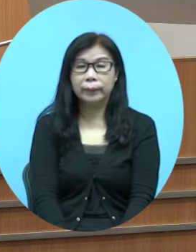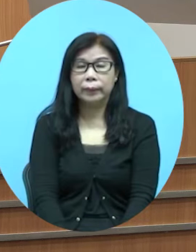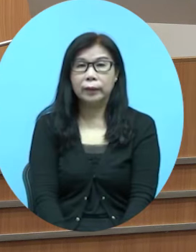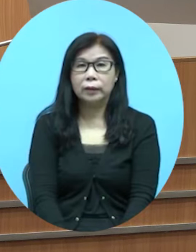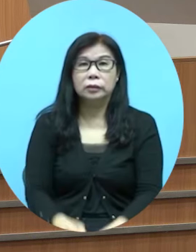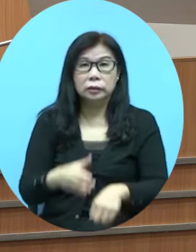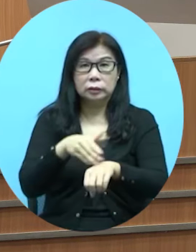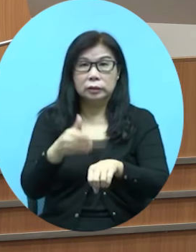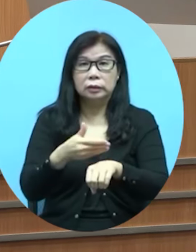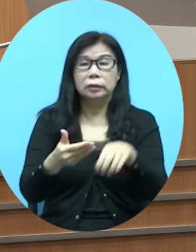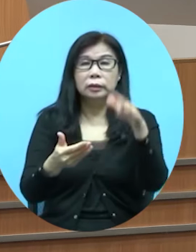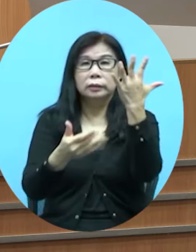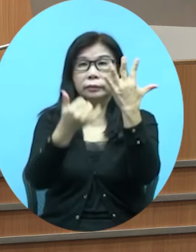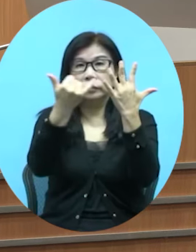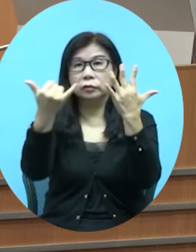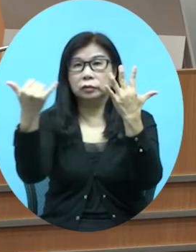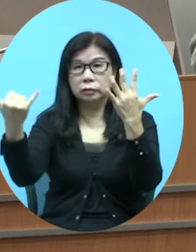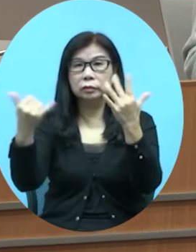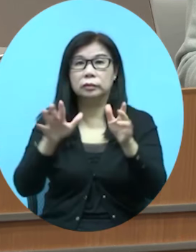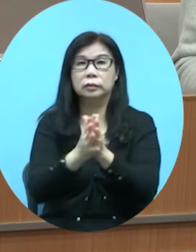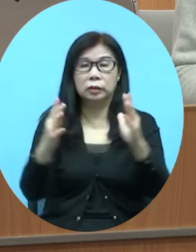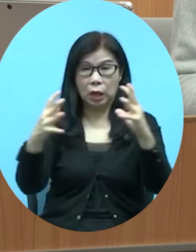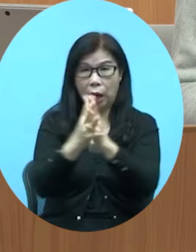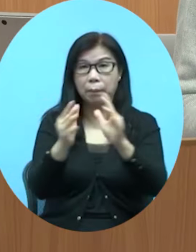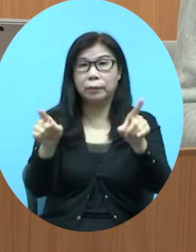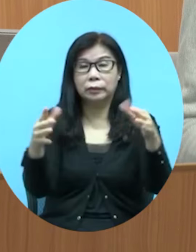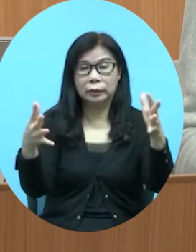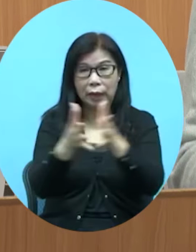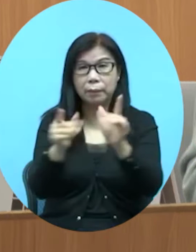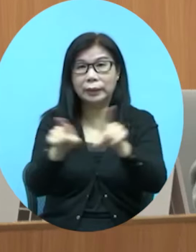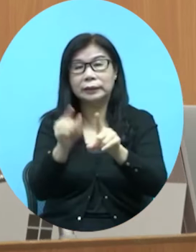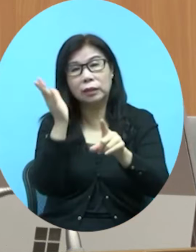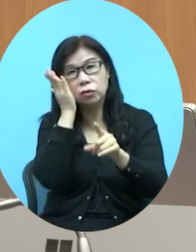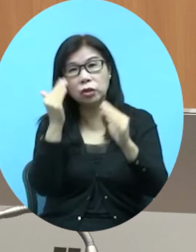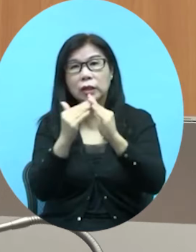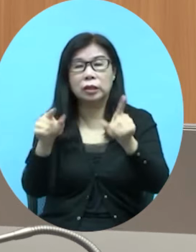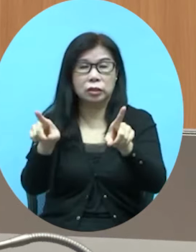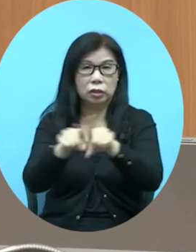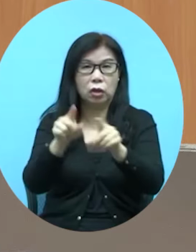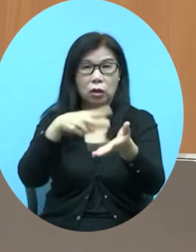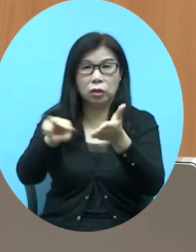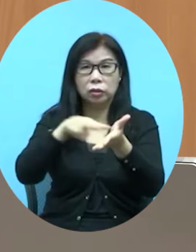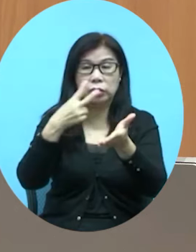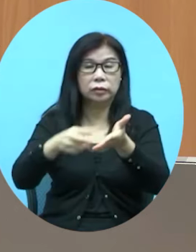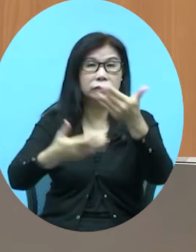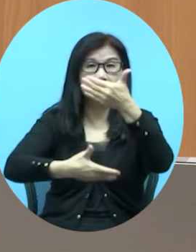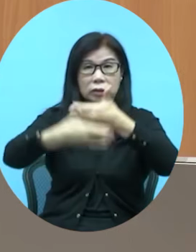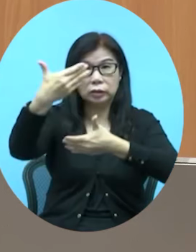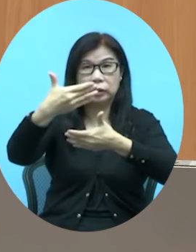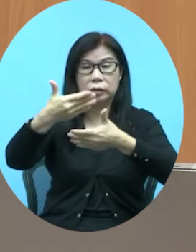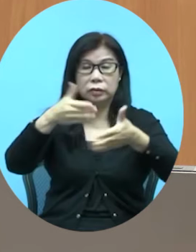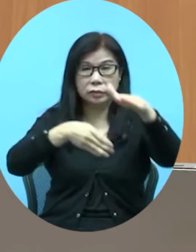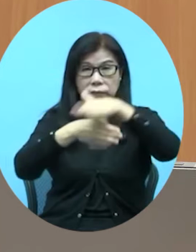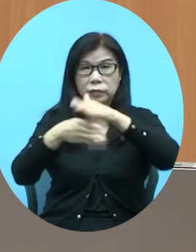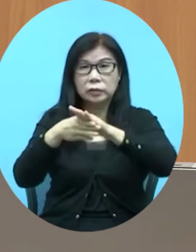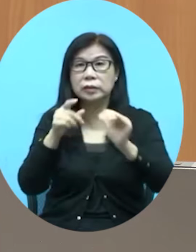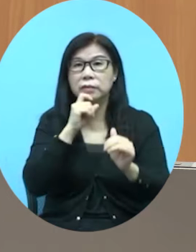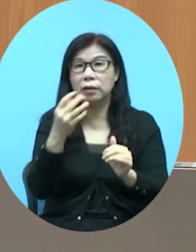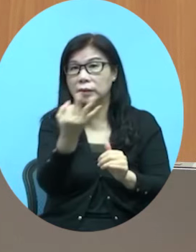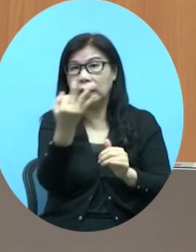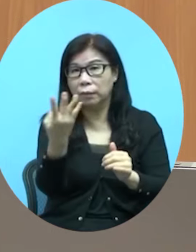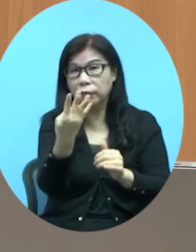刚才提到5666呢他就同住的人是一些跳舞群组那个大厦同一个单位都有几位